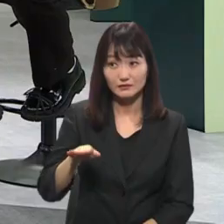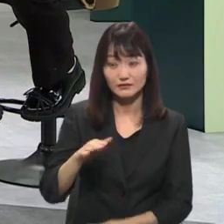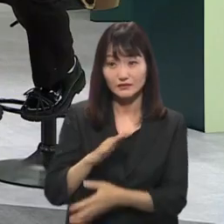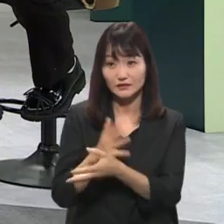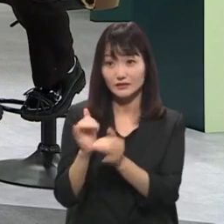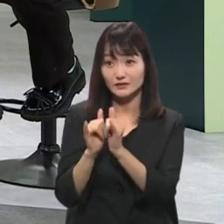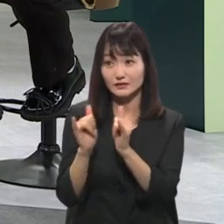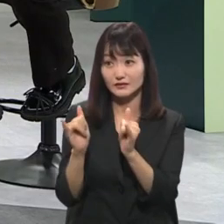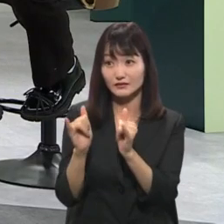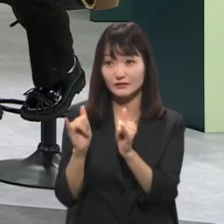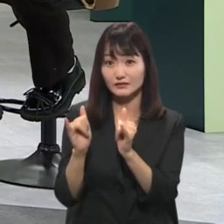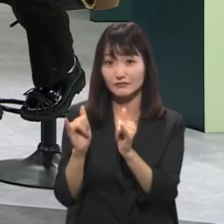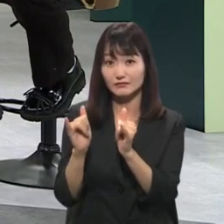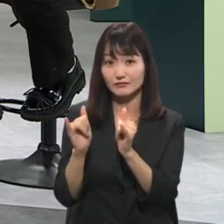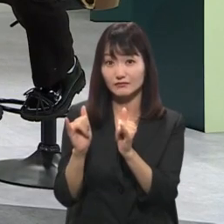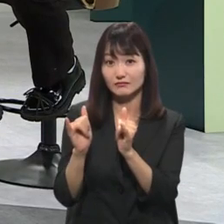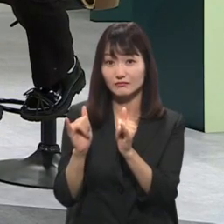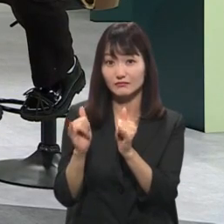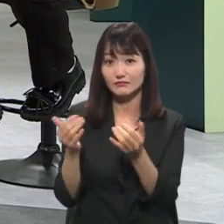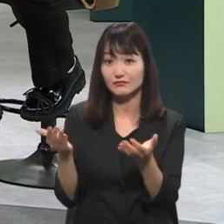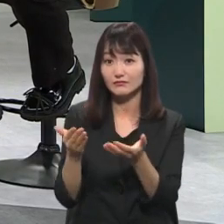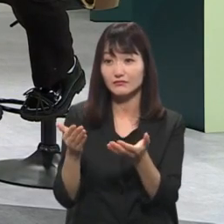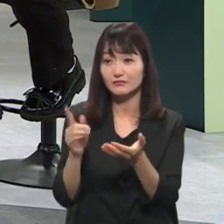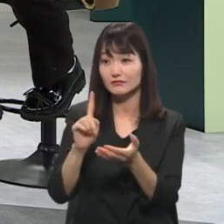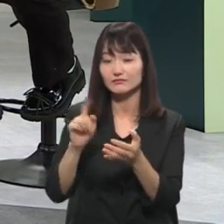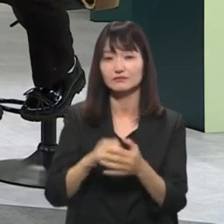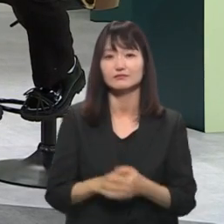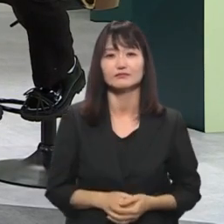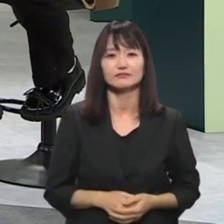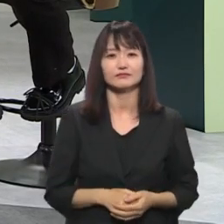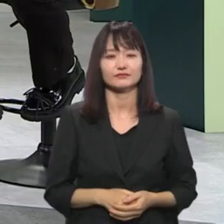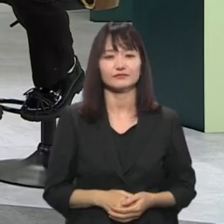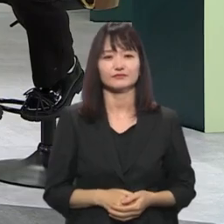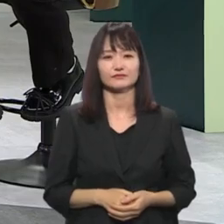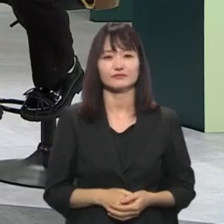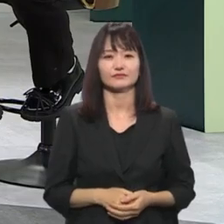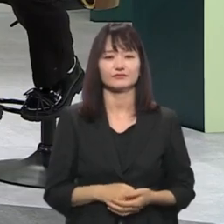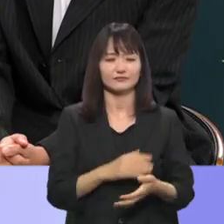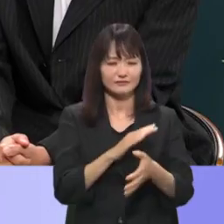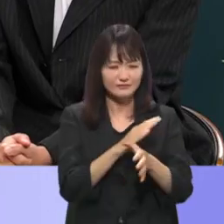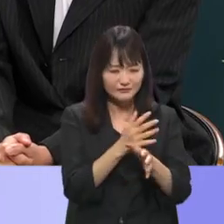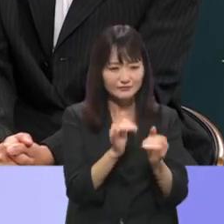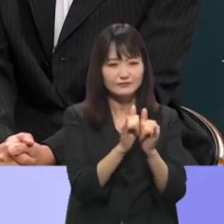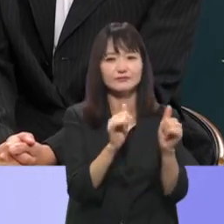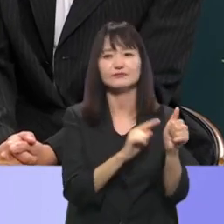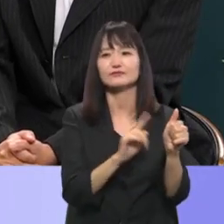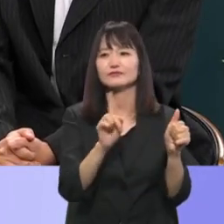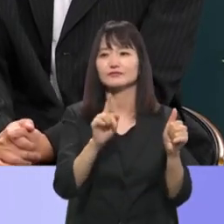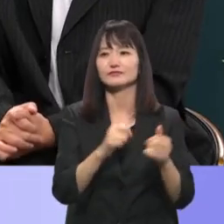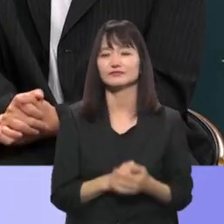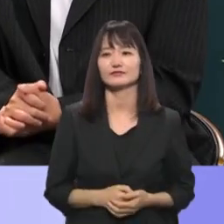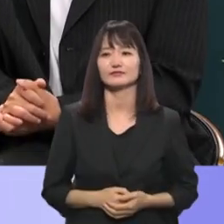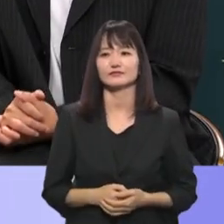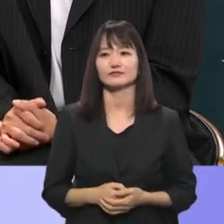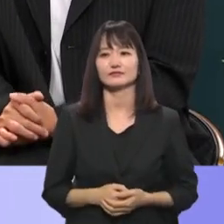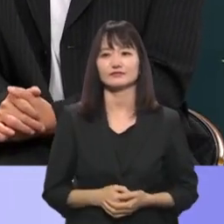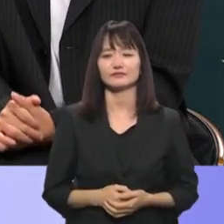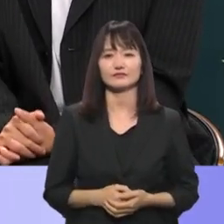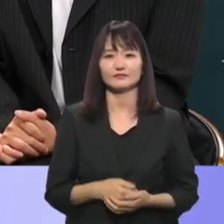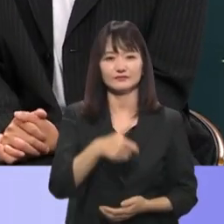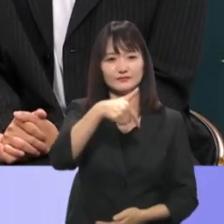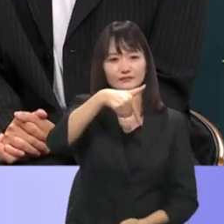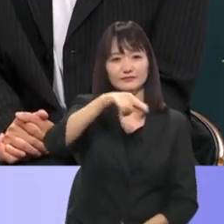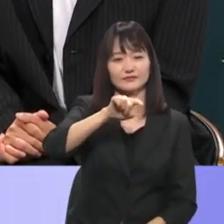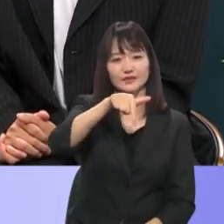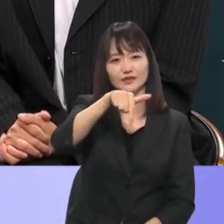사실 이어가시면요 모든 이제 코미디언 분들이 그럴 거예요 이제 뭐 개그 학과라는 건 지금은 생겼지만